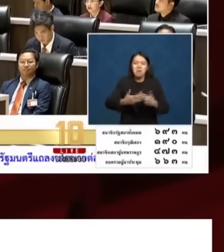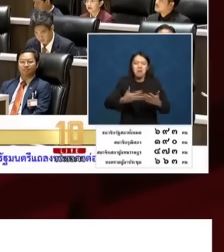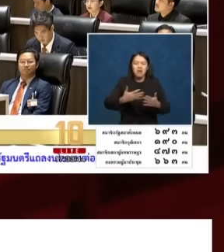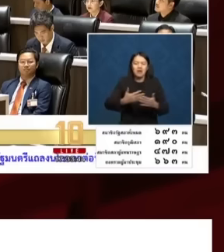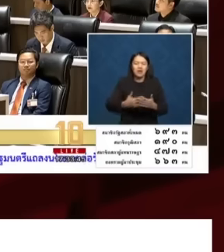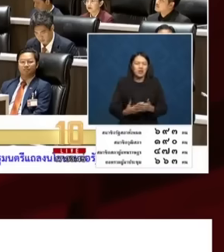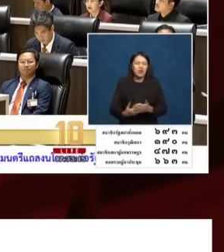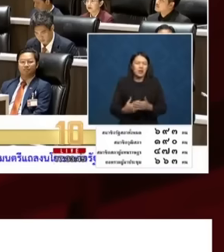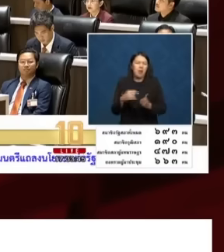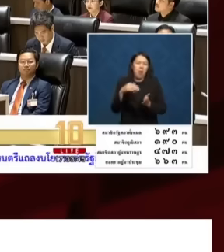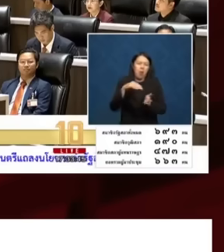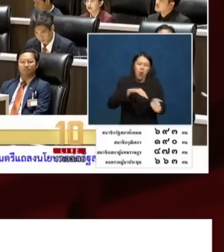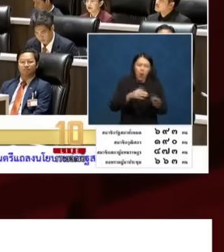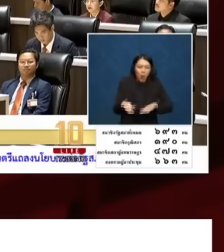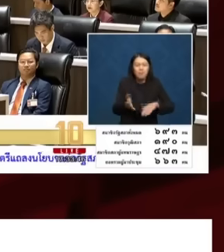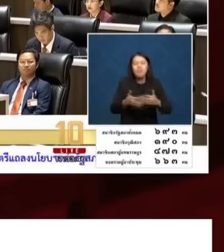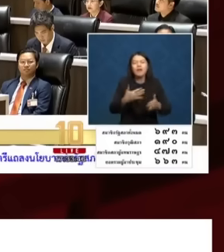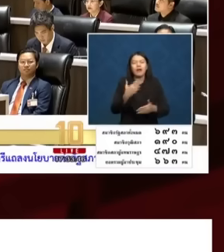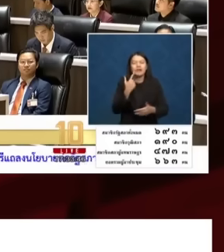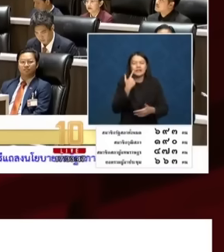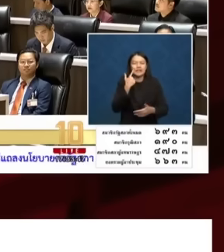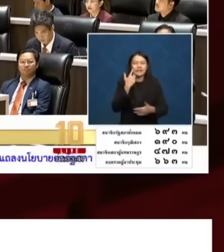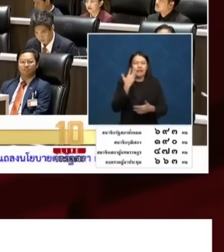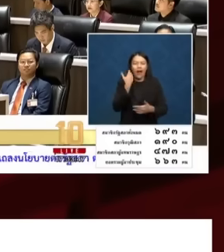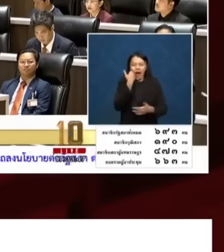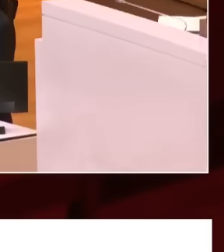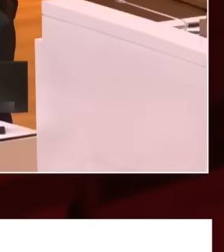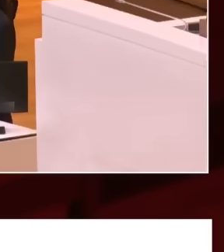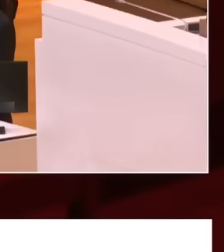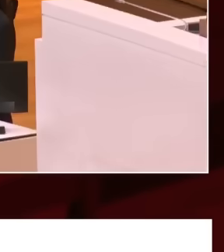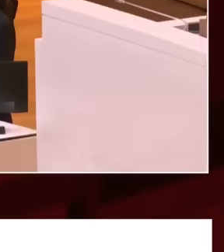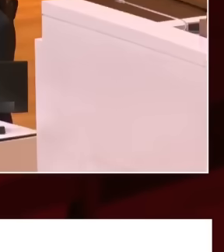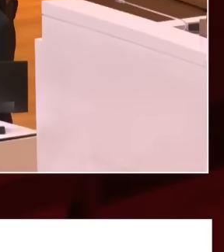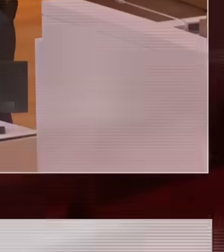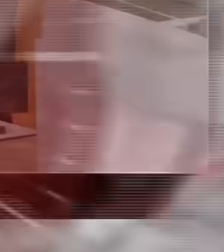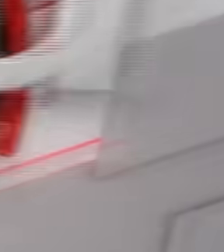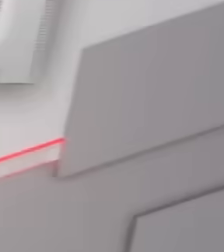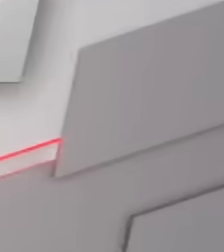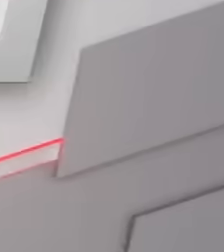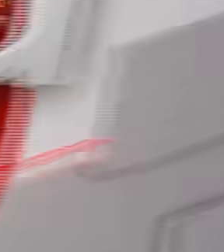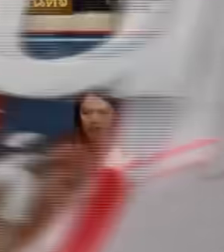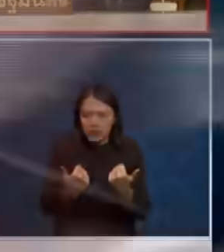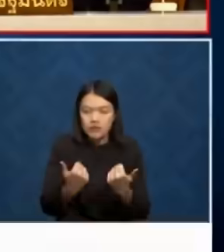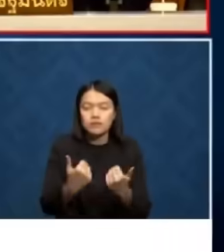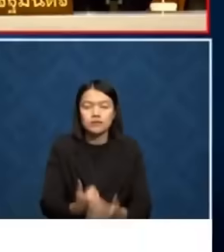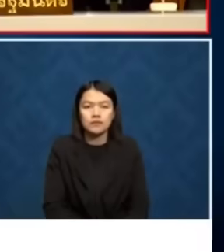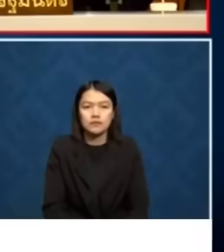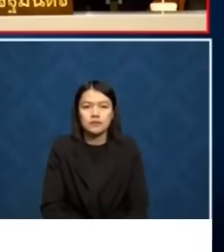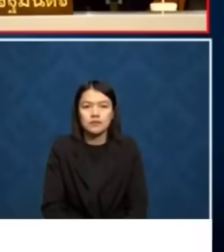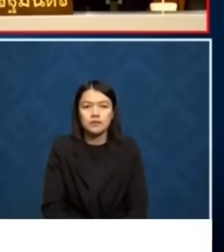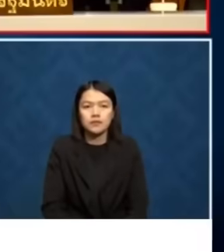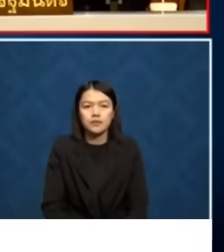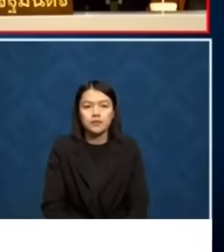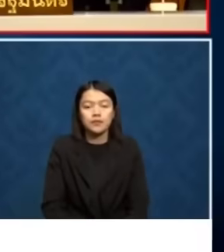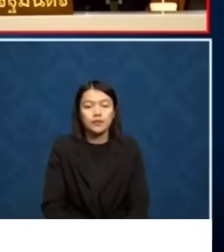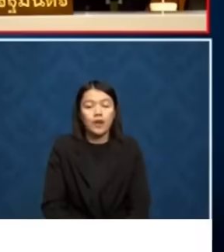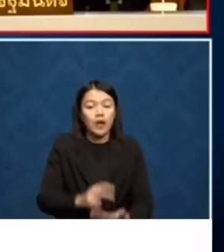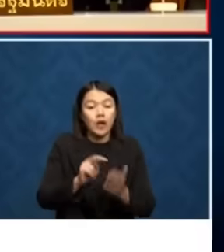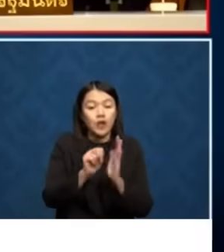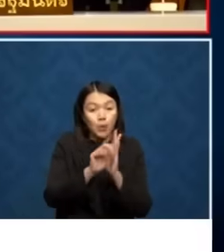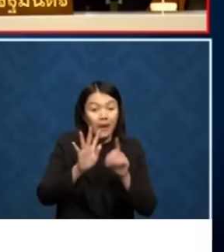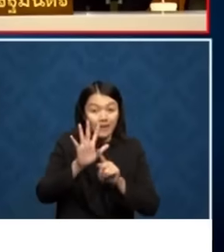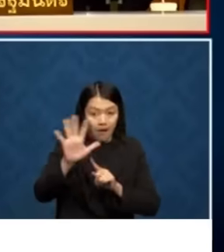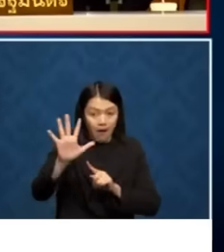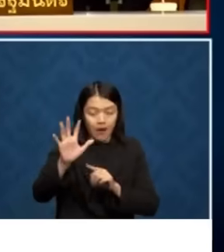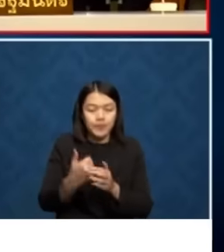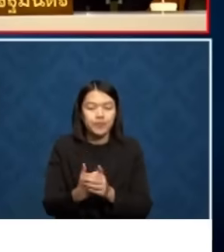รัฐมนตรีว่าการกระทรวงการคลังและคำให้พิปของคุณไหมศิริกัญญากันครับครับนโยบายที่ 5รัฐบาลจะ